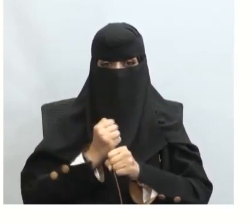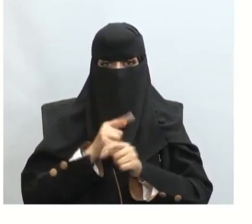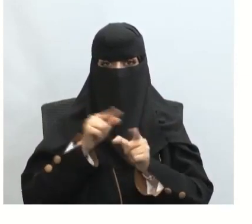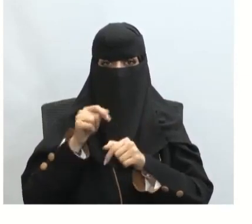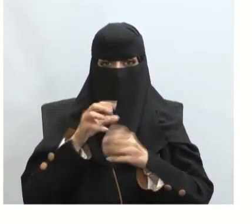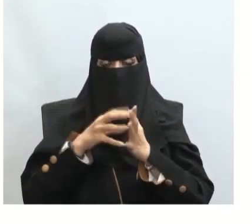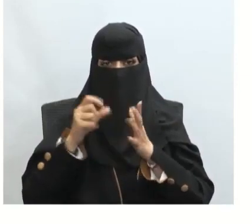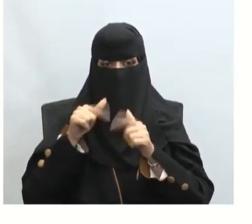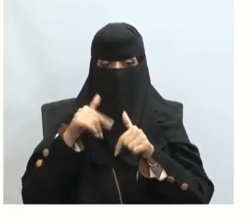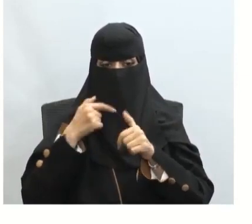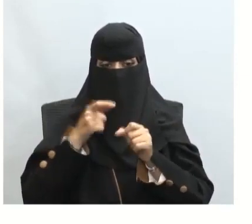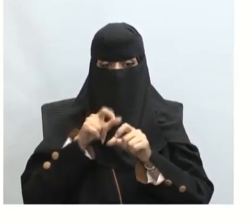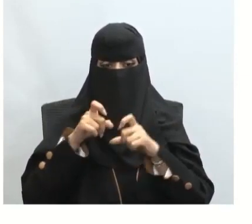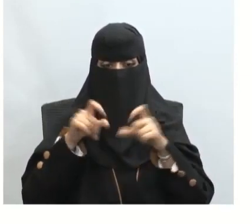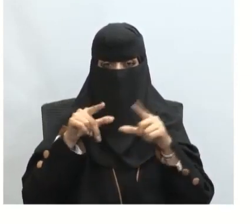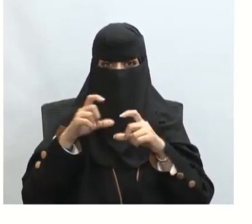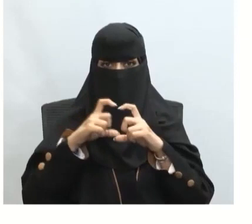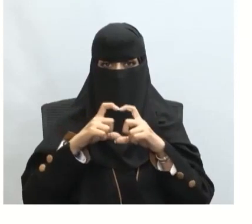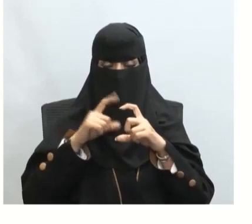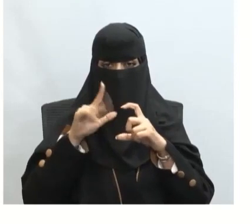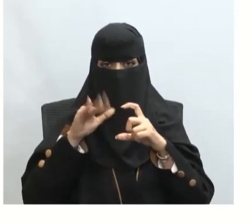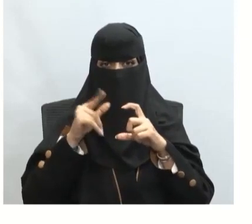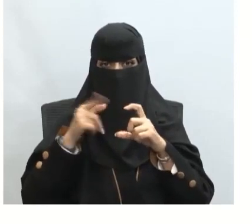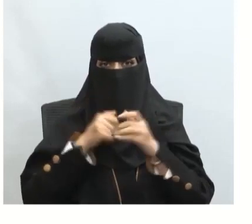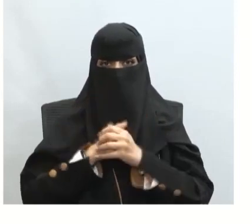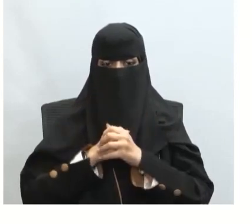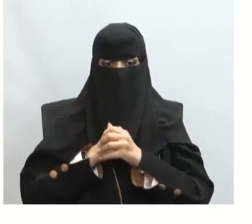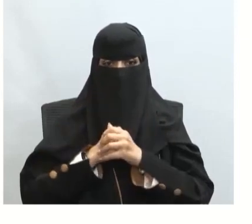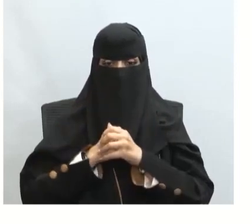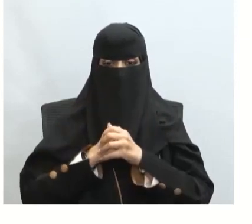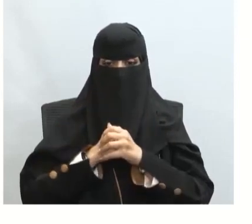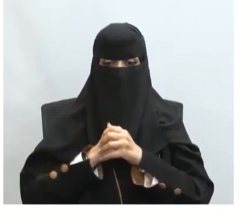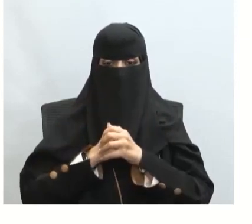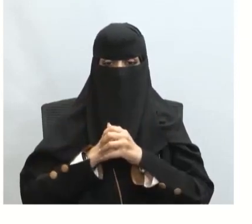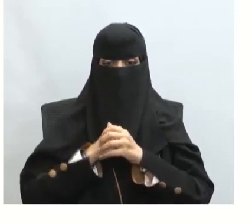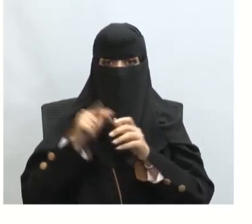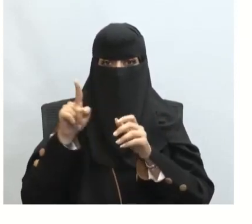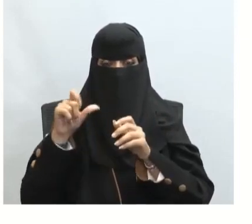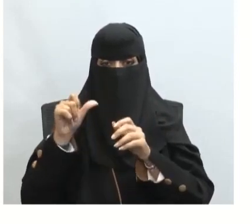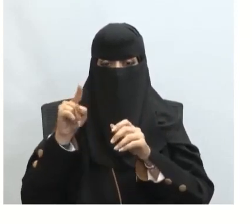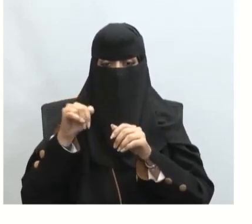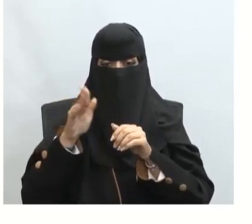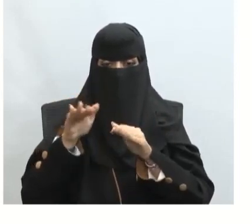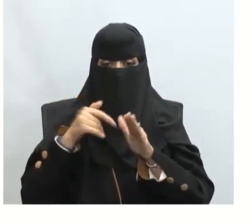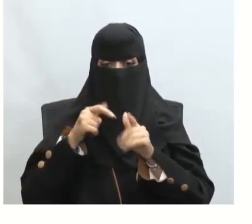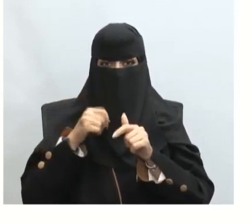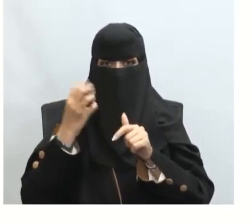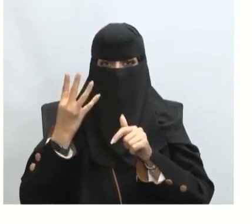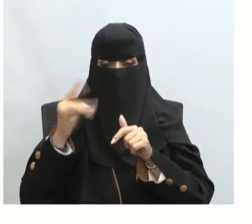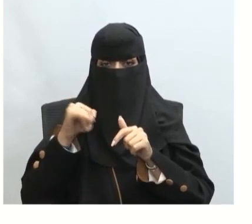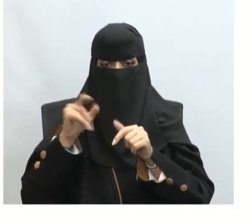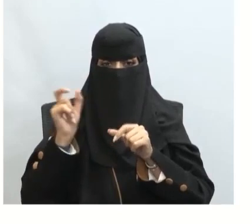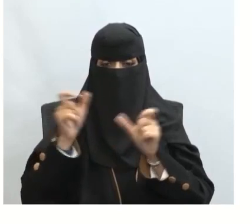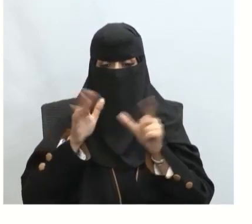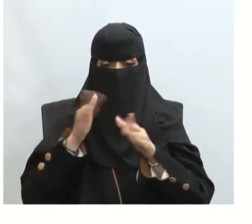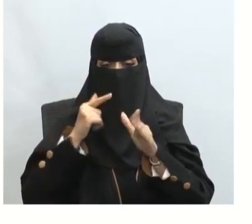النماذج لاحظ انه يحتوي على حلقه هنا المركب الاخير بولي ايثيلين رباعي